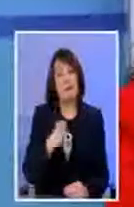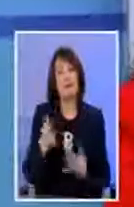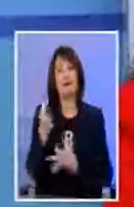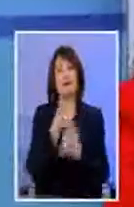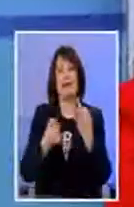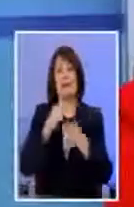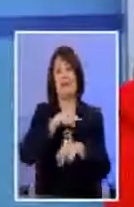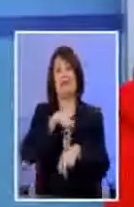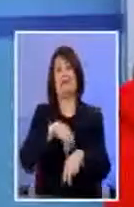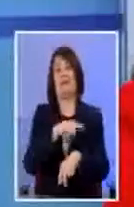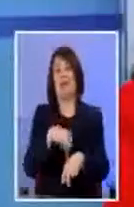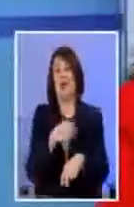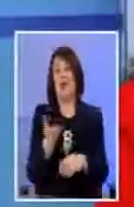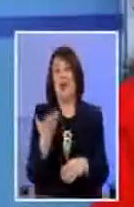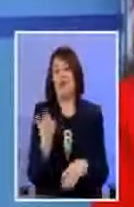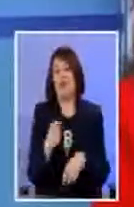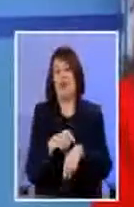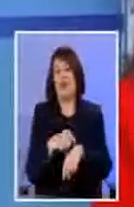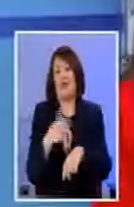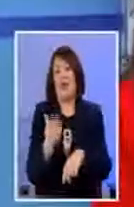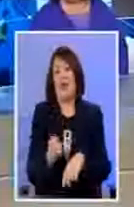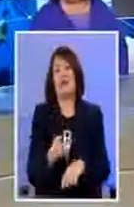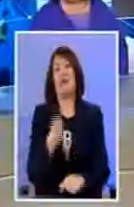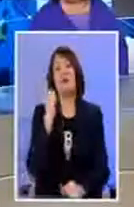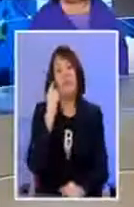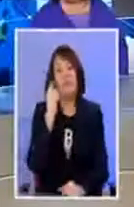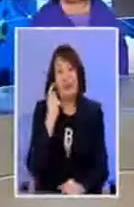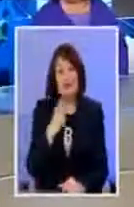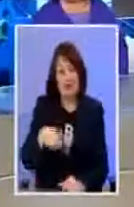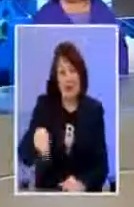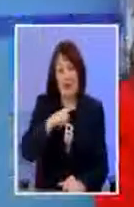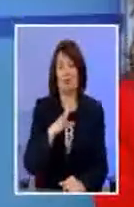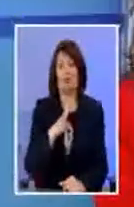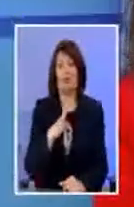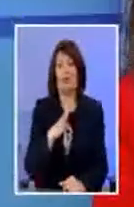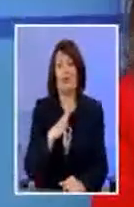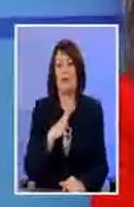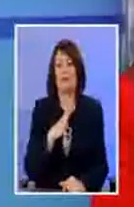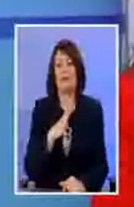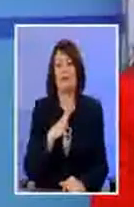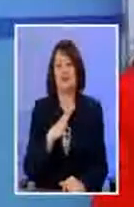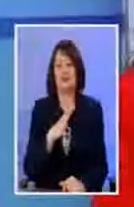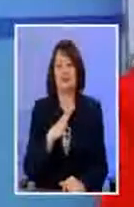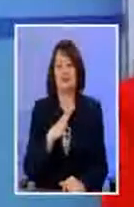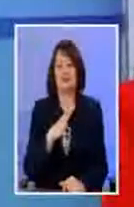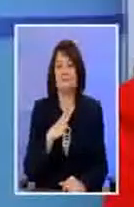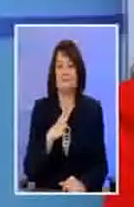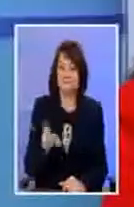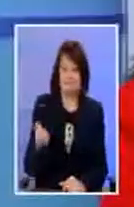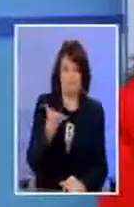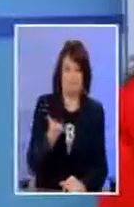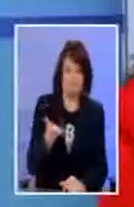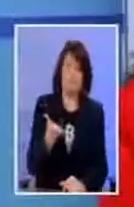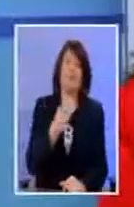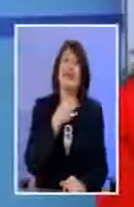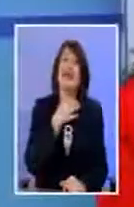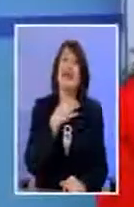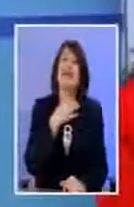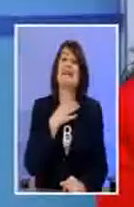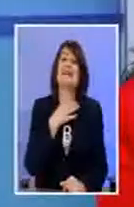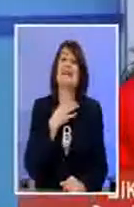σε μία ώρα. Αυτό ήταν όλο που είχαμε. Νομίζω για όλους μας την από εδώ πλευρά, ίσως περισσότερο, χρειάζεται